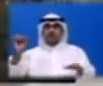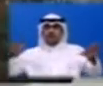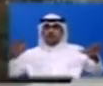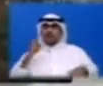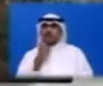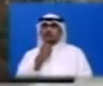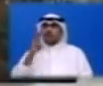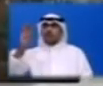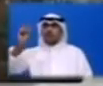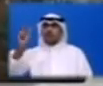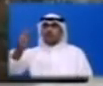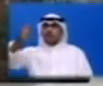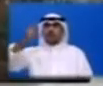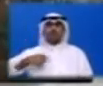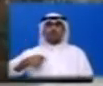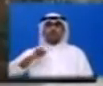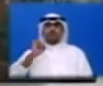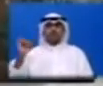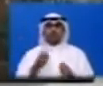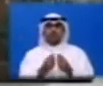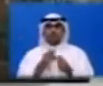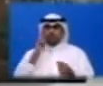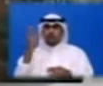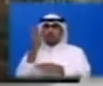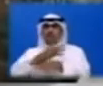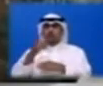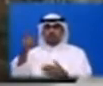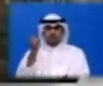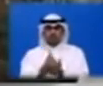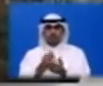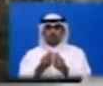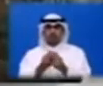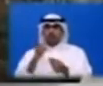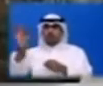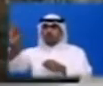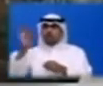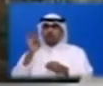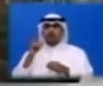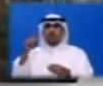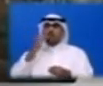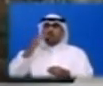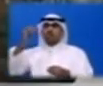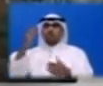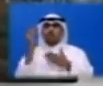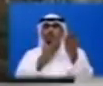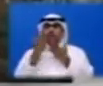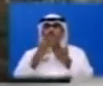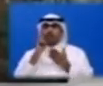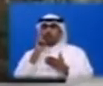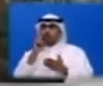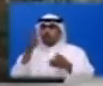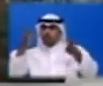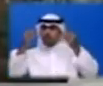قيام بمعرض لمجلس الامه في مجمع الافنيوز حرسنا انني بالطلبه علشان يتعرفون عليه